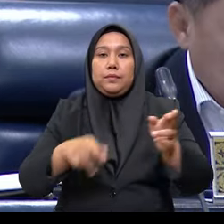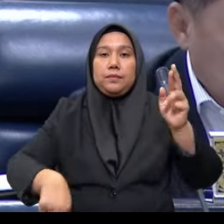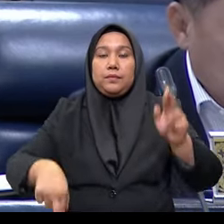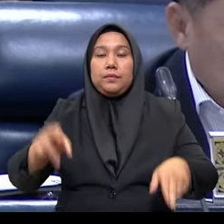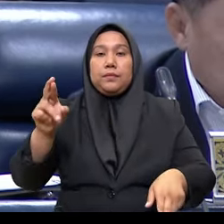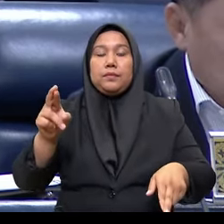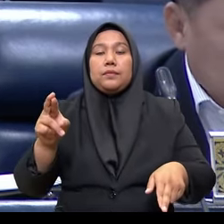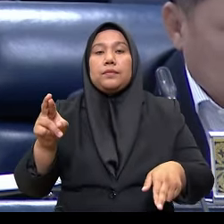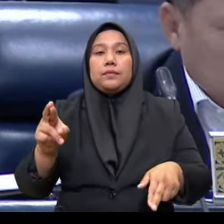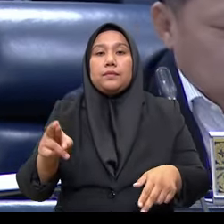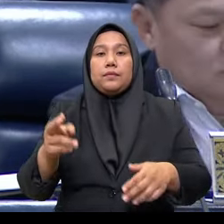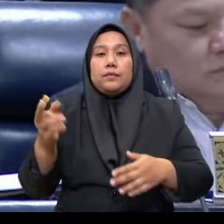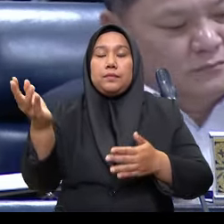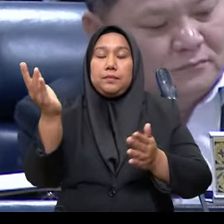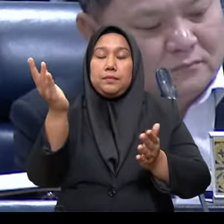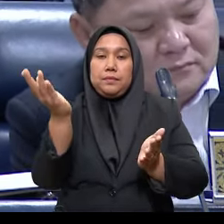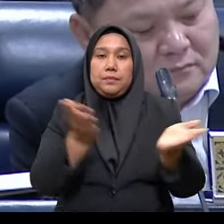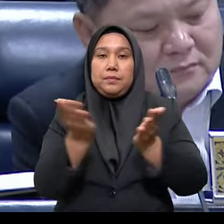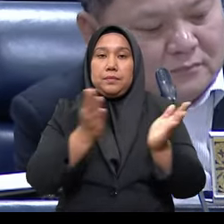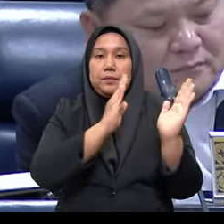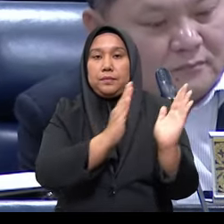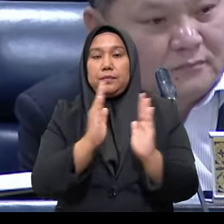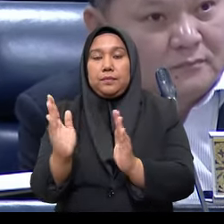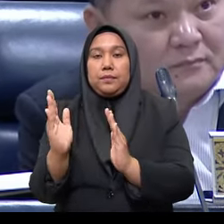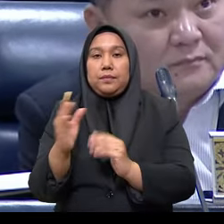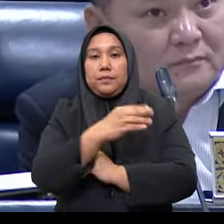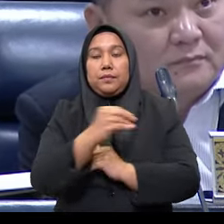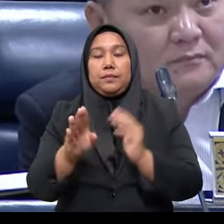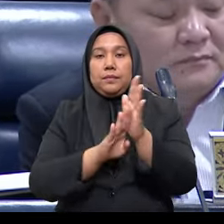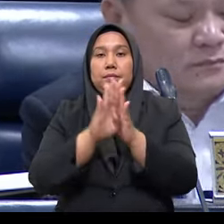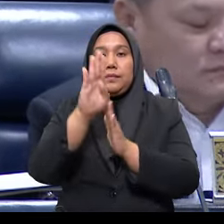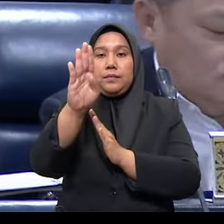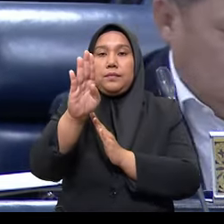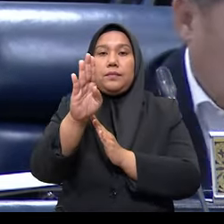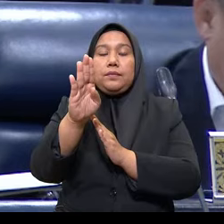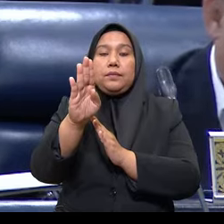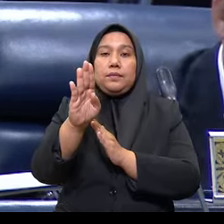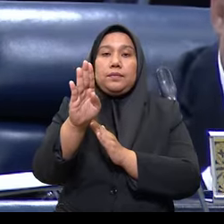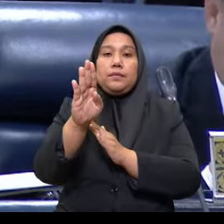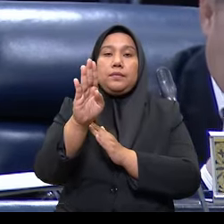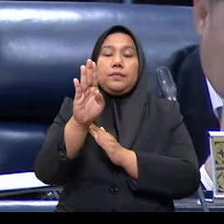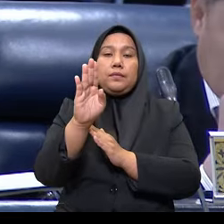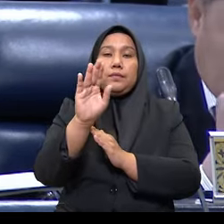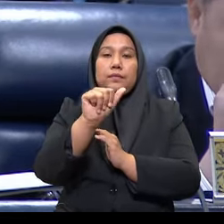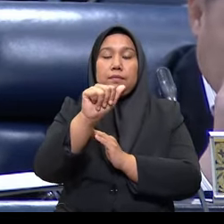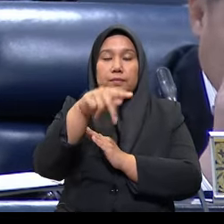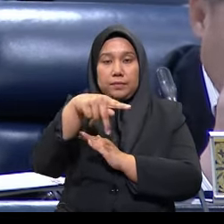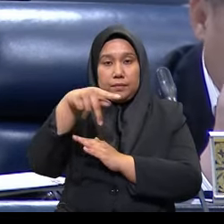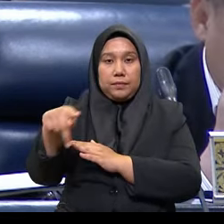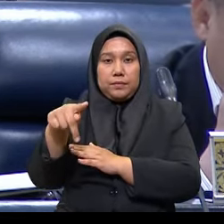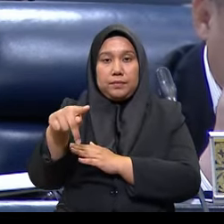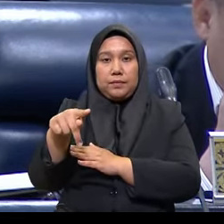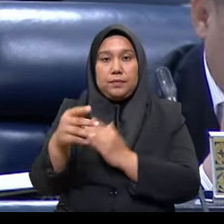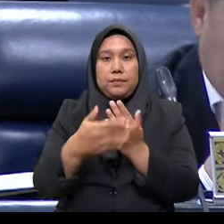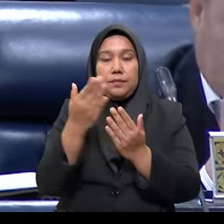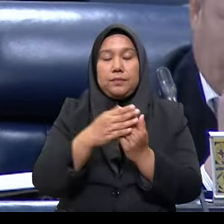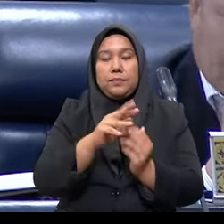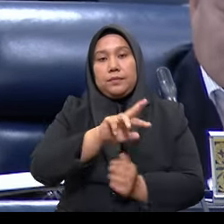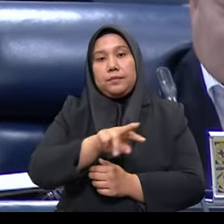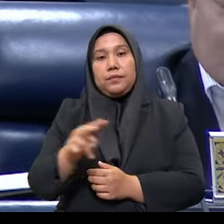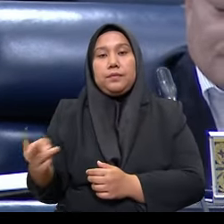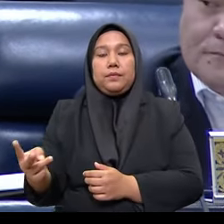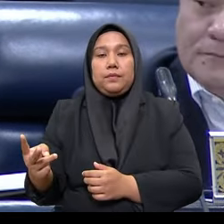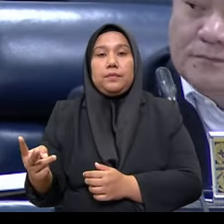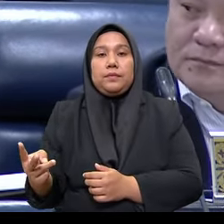dalam perkhidmatan perpustakaan dan pembangunan aplikasi mudah alih Super App PNM.